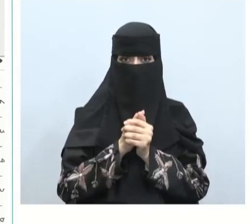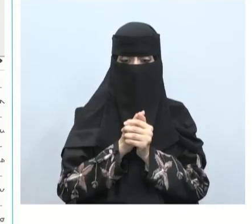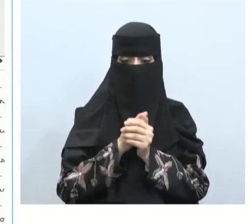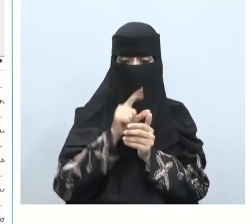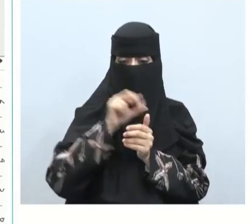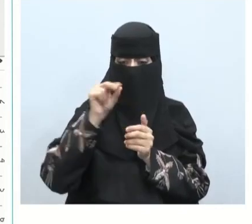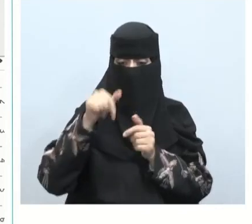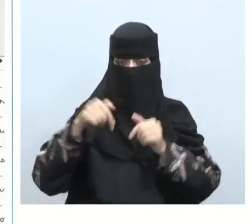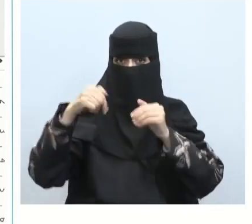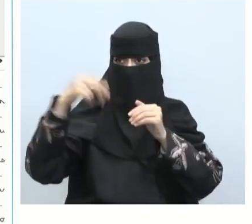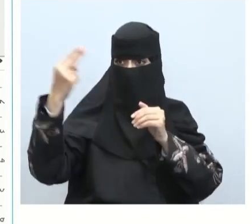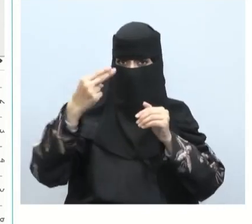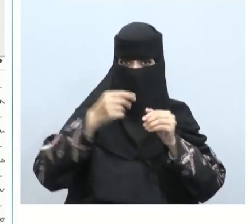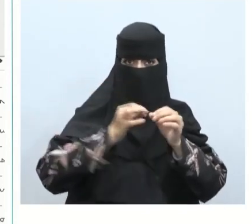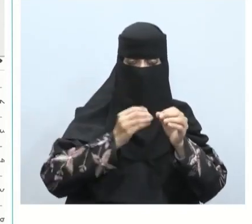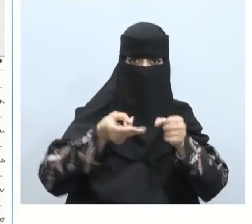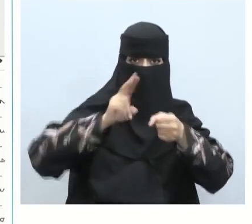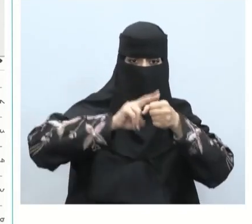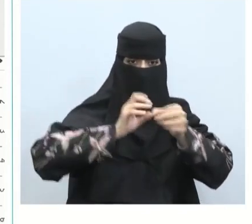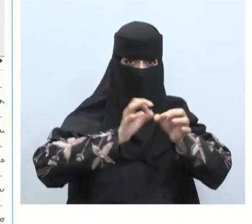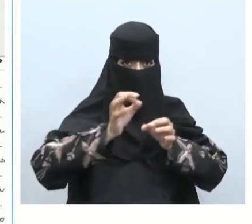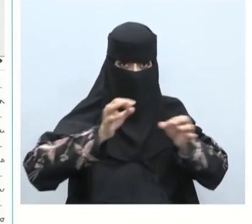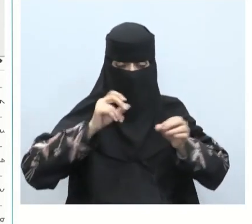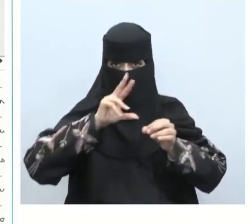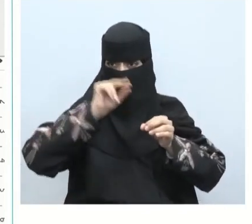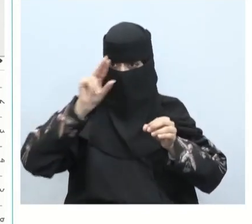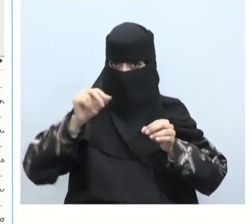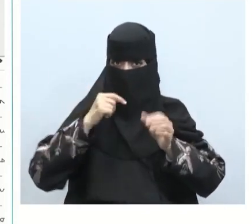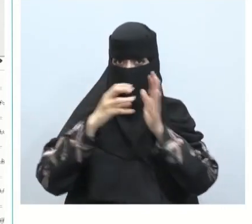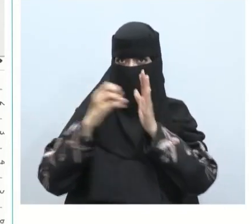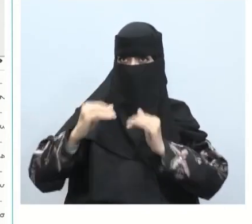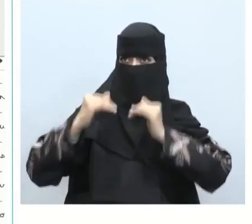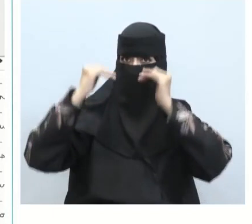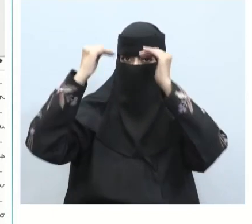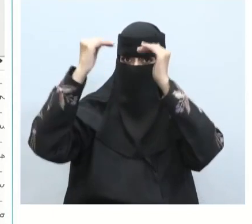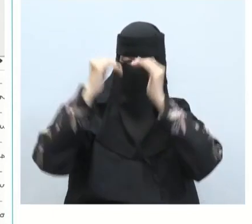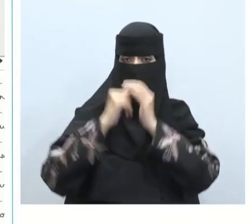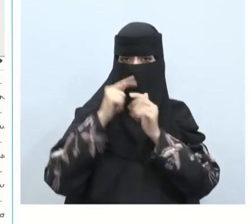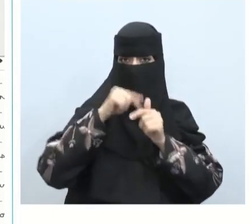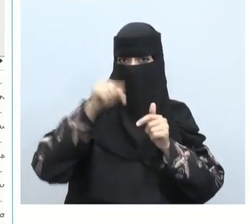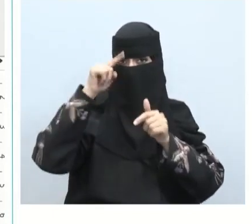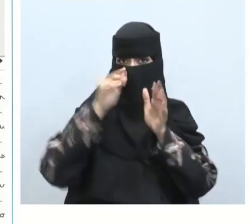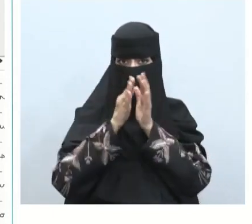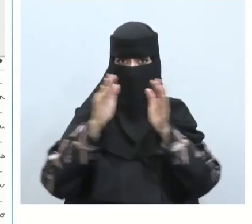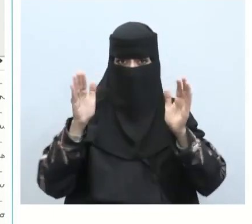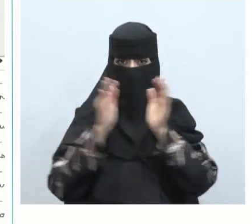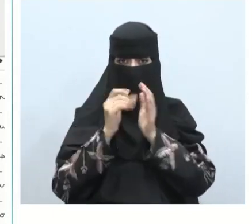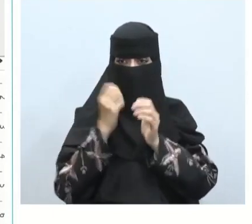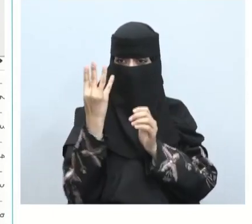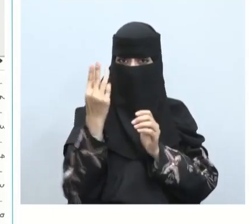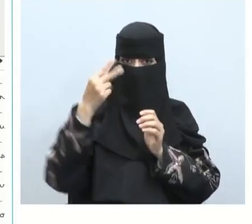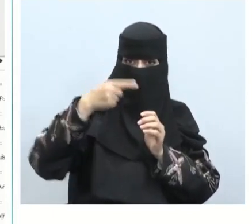بهذا الشكل يمكنك ان تعيد تنسيق النص حتى يكون مشابه للنص الاعلى مثلا حجم الخط